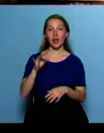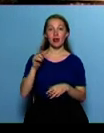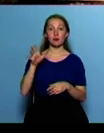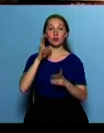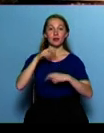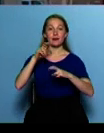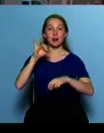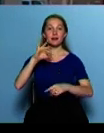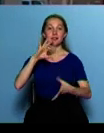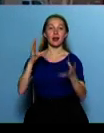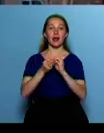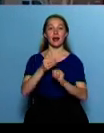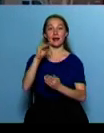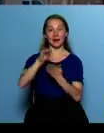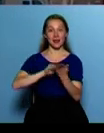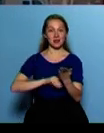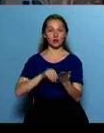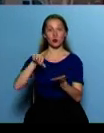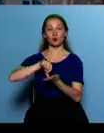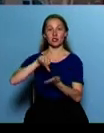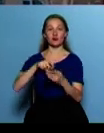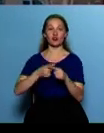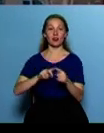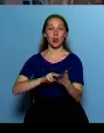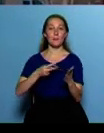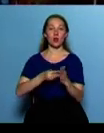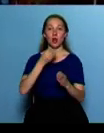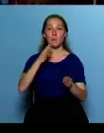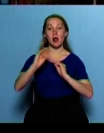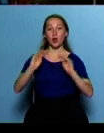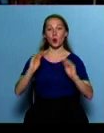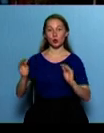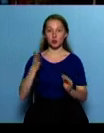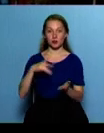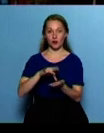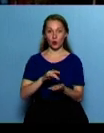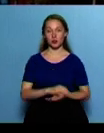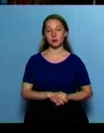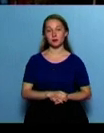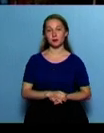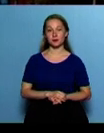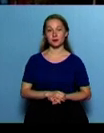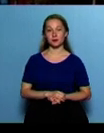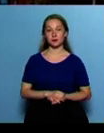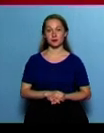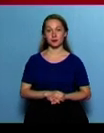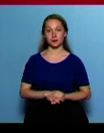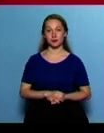и составит рейтинг муниципалитетов, участвующих в проекте благоустройства. Роман Вагинов, Юрий Егоров, телеканал «Моя